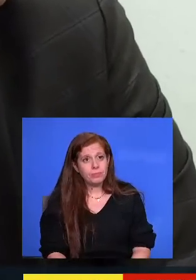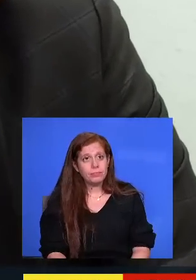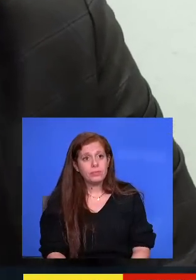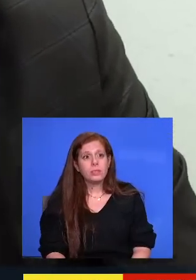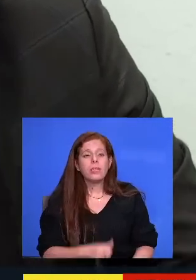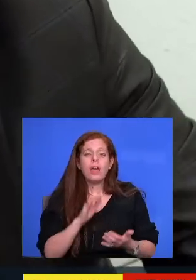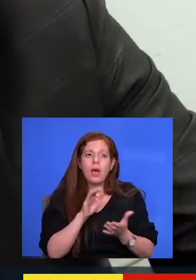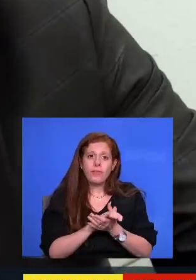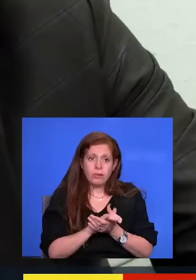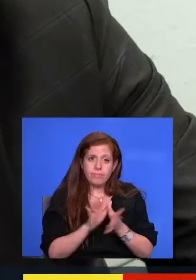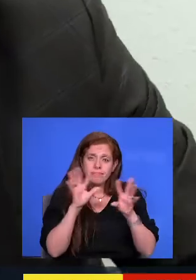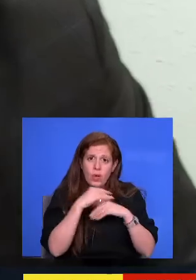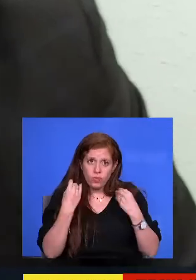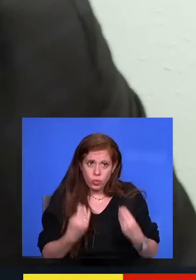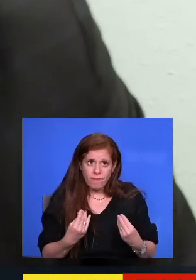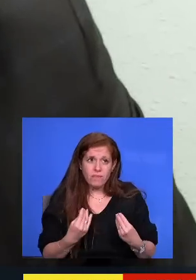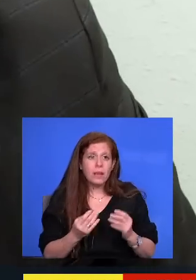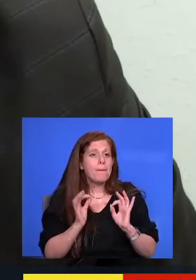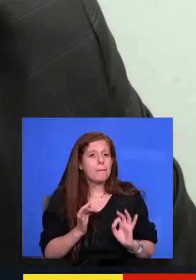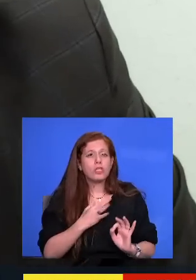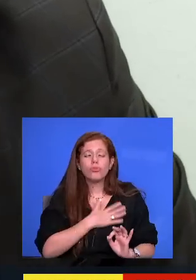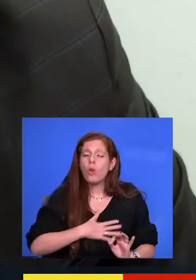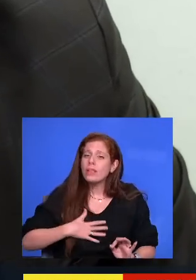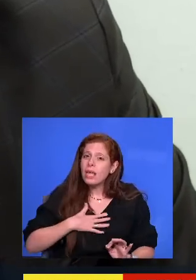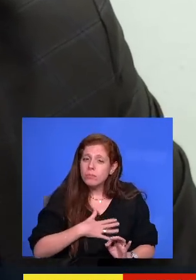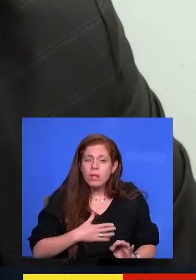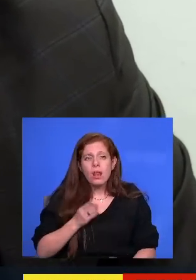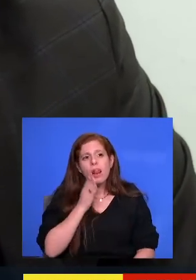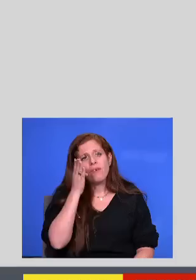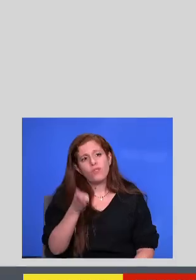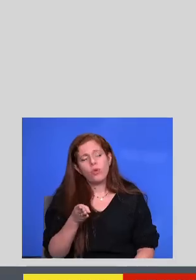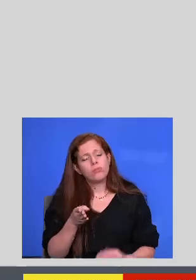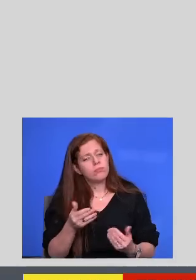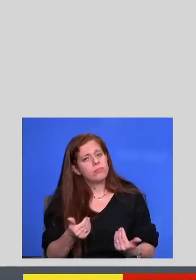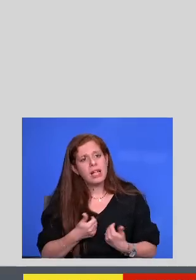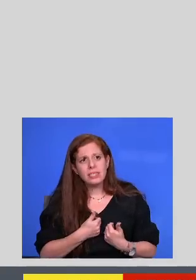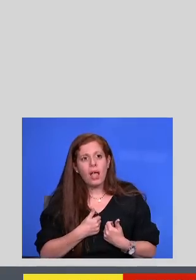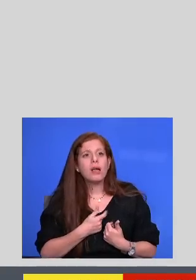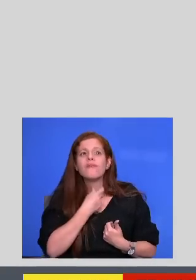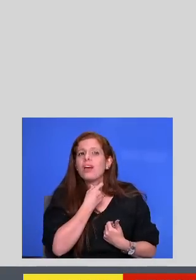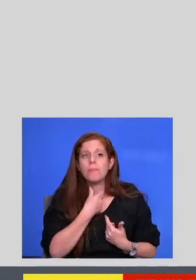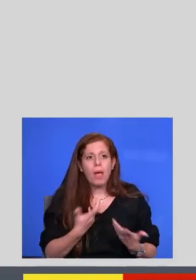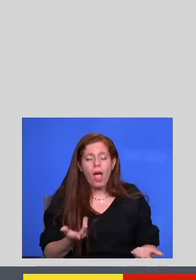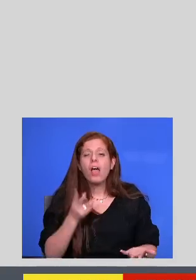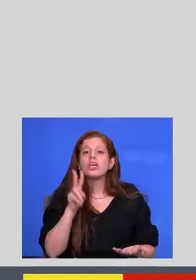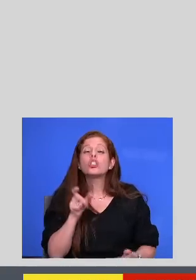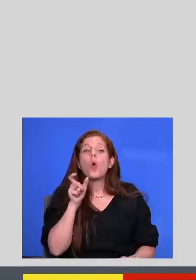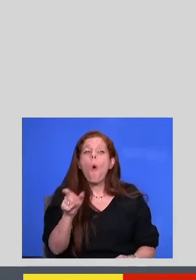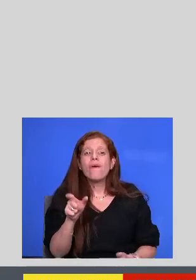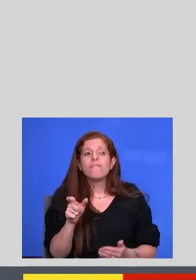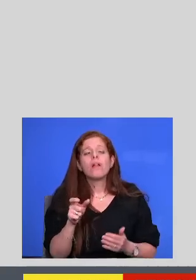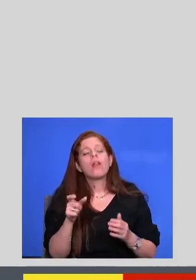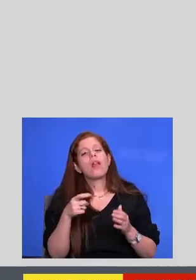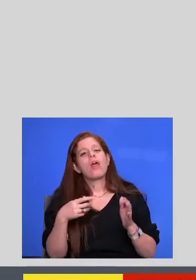חברים, זה ערב טוב. ממש לא נעים לי לפנות כבר לעזרה. אין לי ברירה. יש לי חוב גבוה לחברת